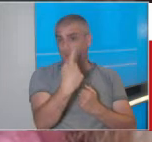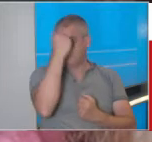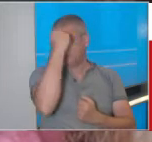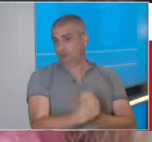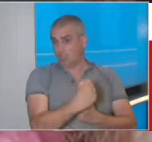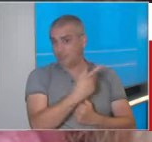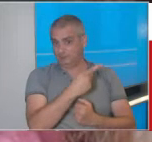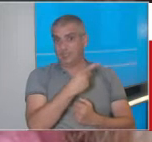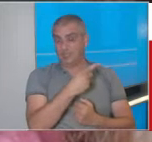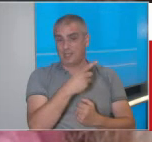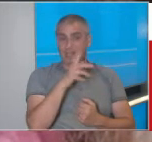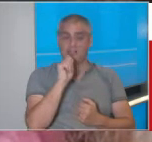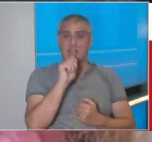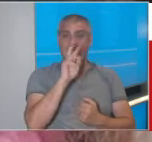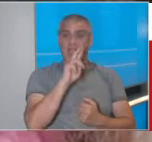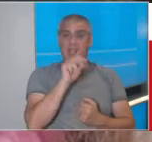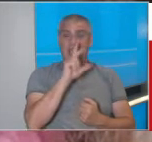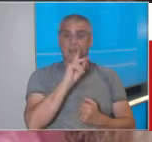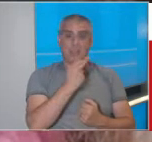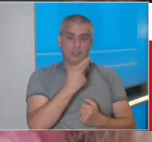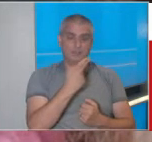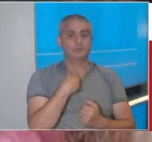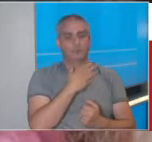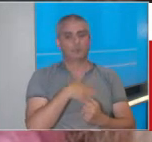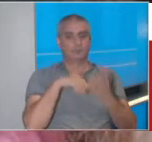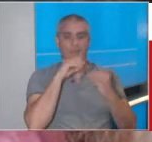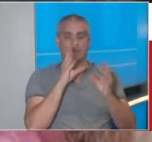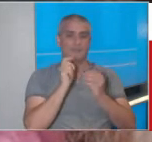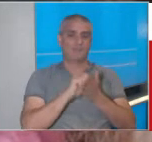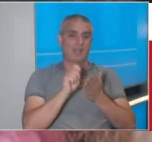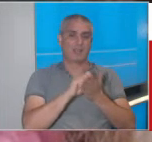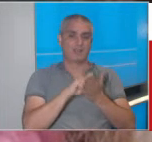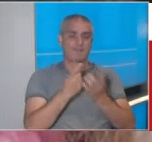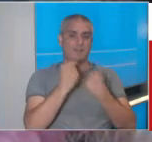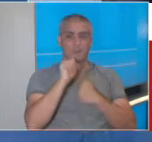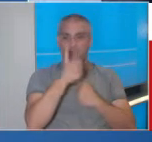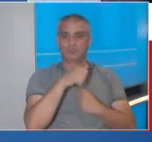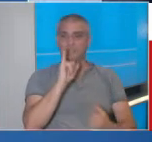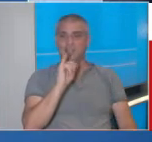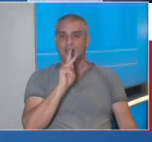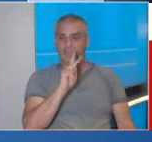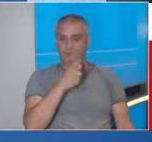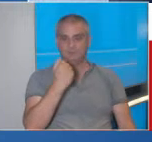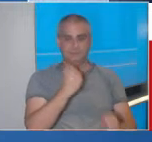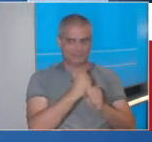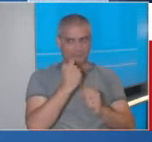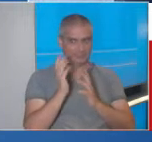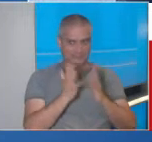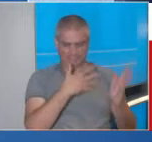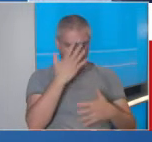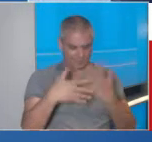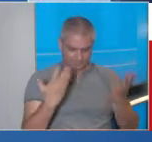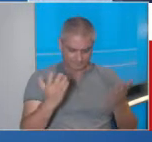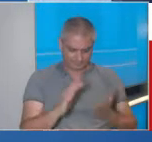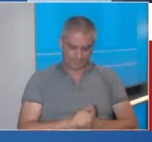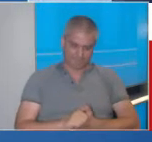זו שרצחה את תאיר רדה. אנחנו רוצים לדבר עם כתב מקור ראשון יאיר קראוס, אז שיעשה לנו קצת סדר. ערב